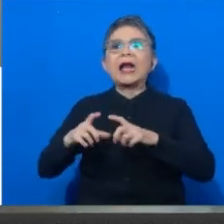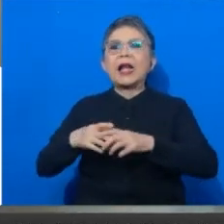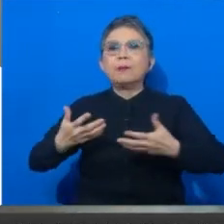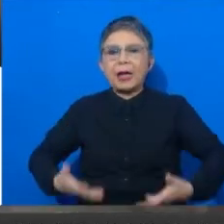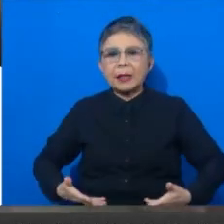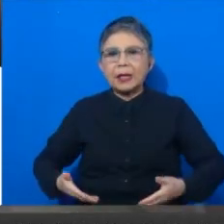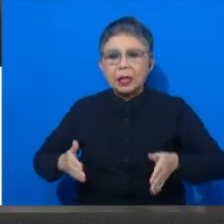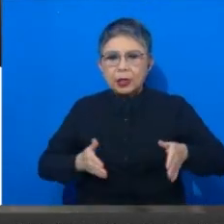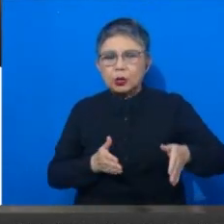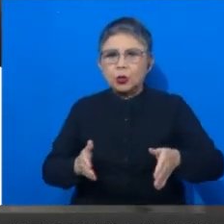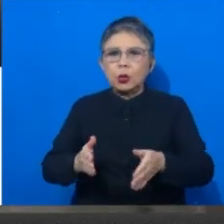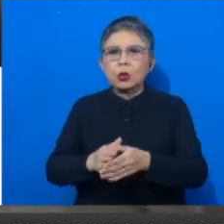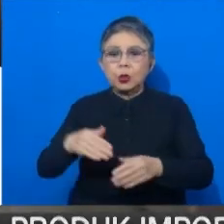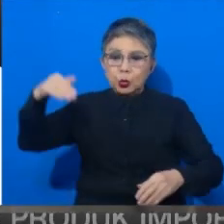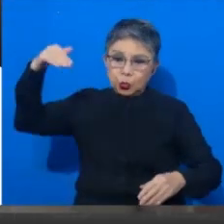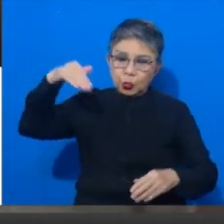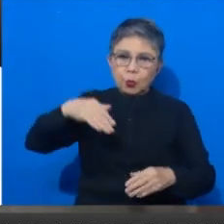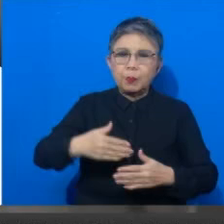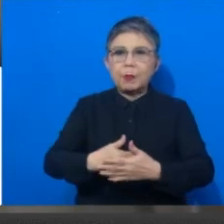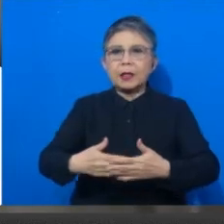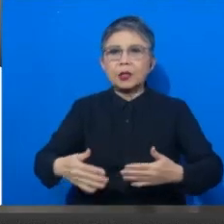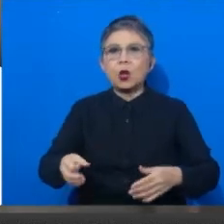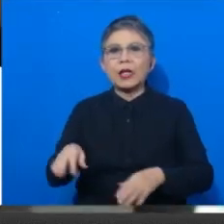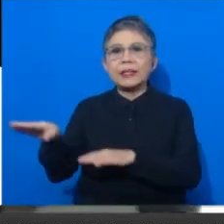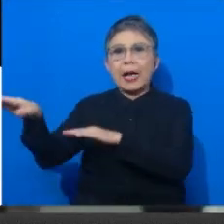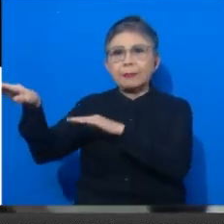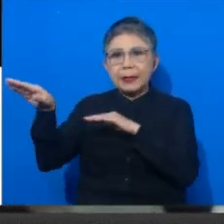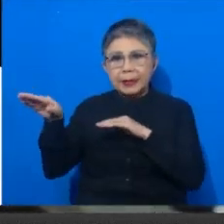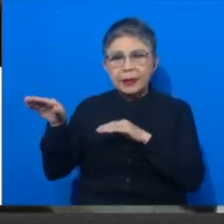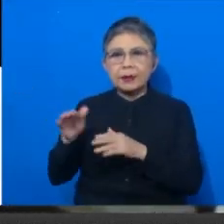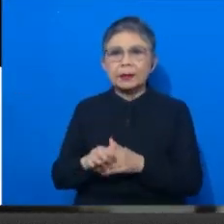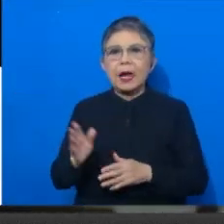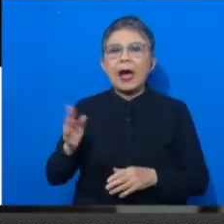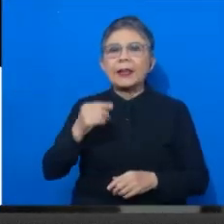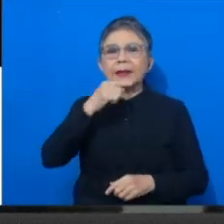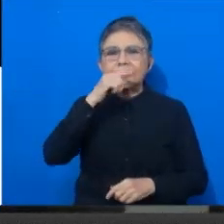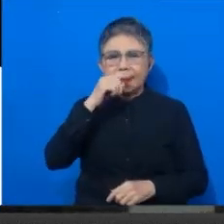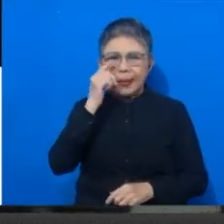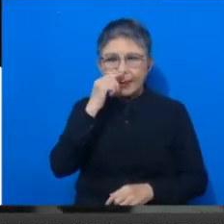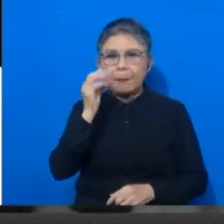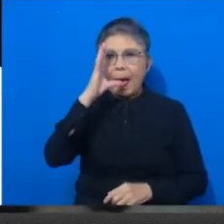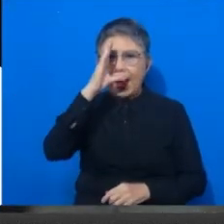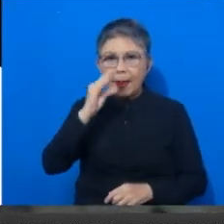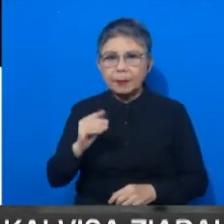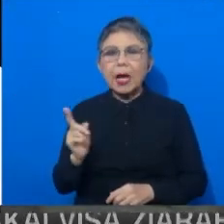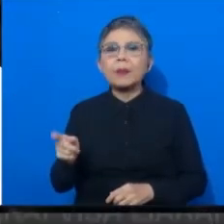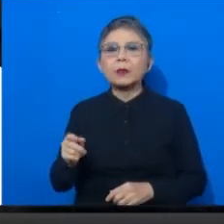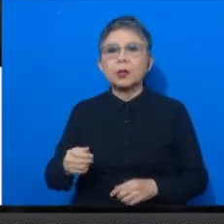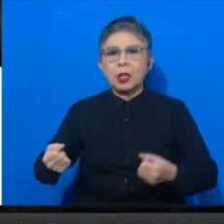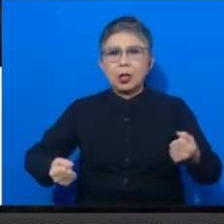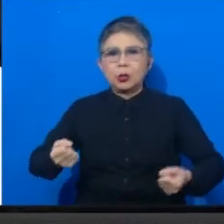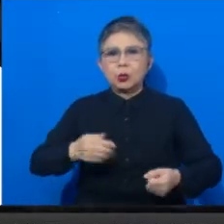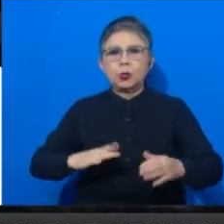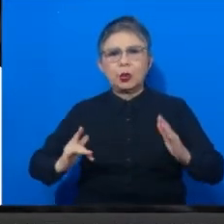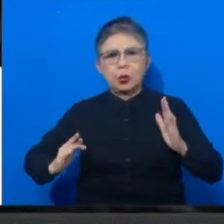kawasan jalur 2 penurunan perbatasan Kota Jambi Muaro Jambi pada Senin malam. Diduga truk tak